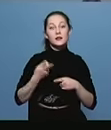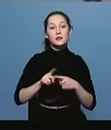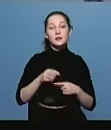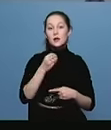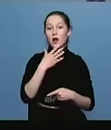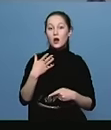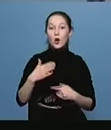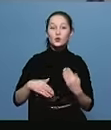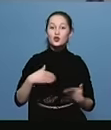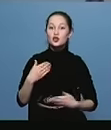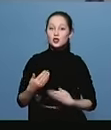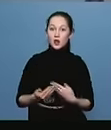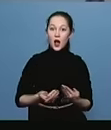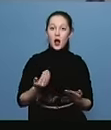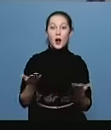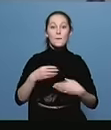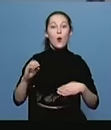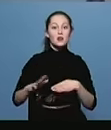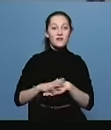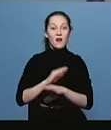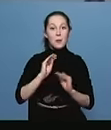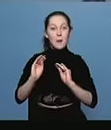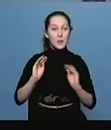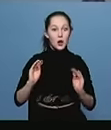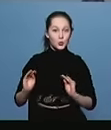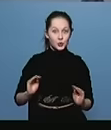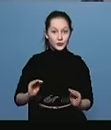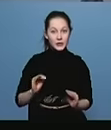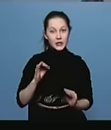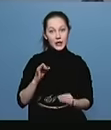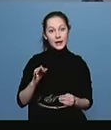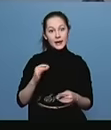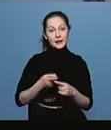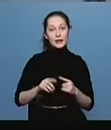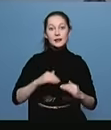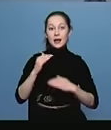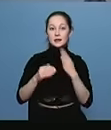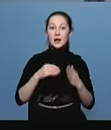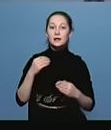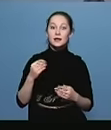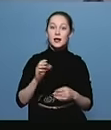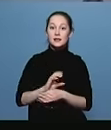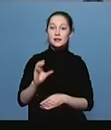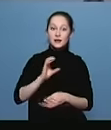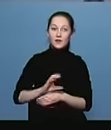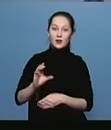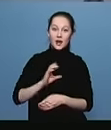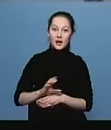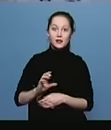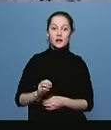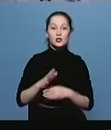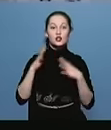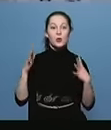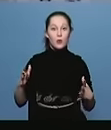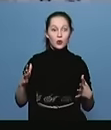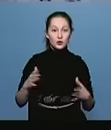осваивали оборудование, обучали людей, готовили на стадии изготовления образцов, на предсерийной подготовке.